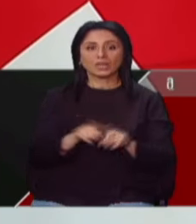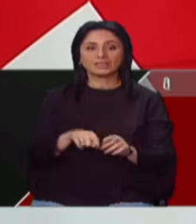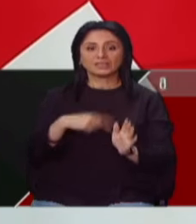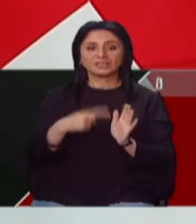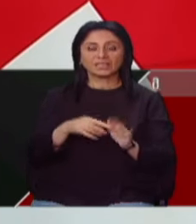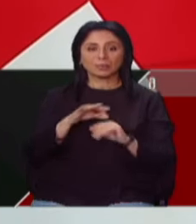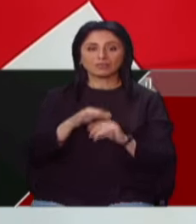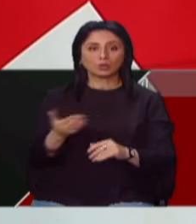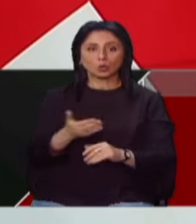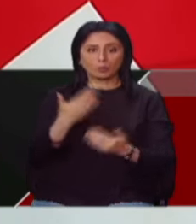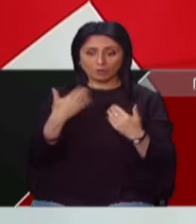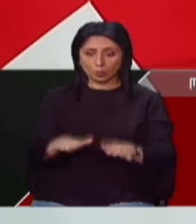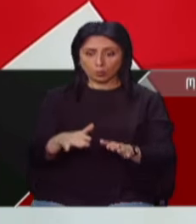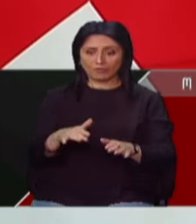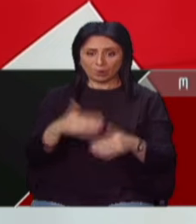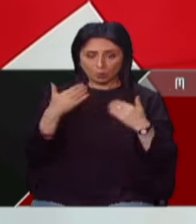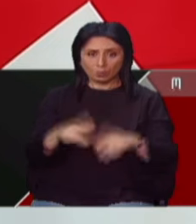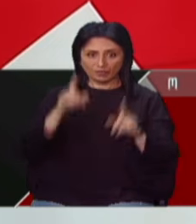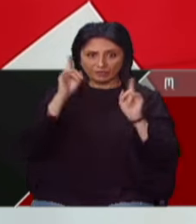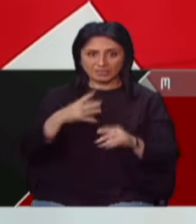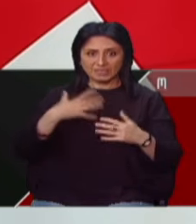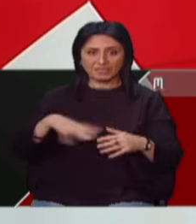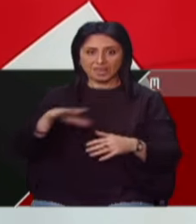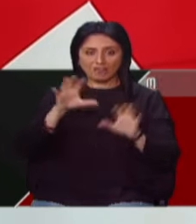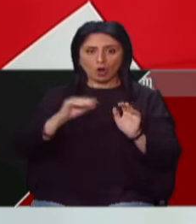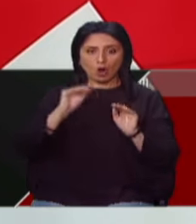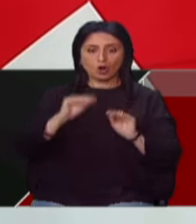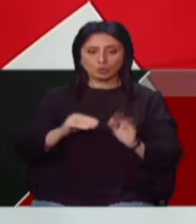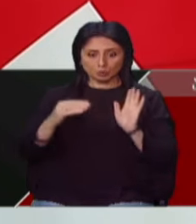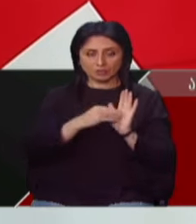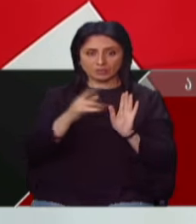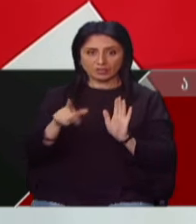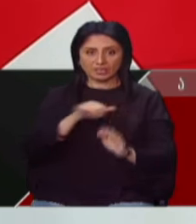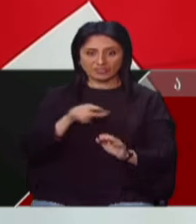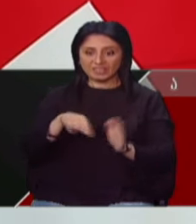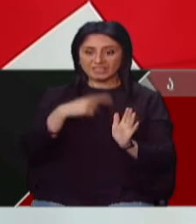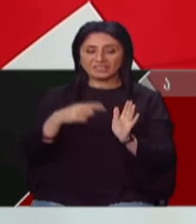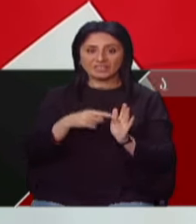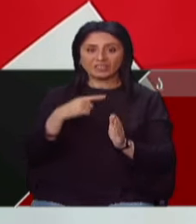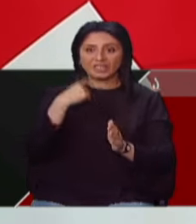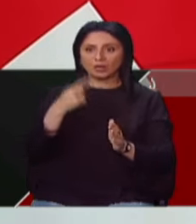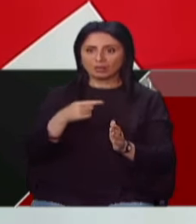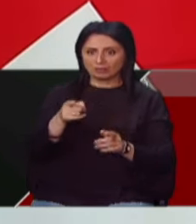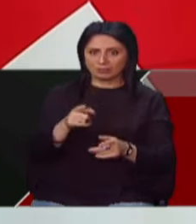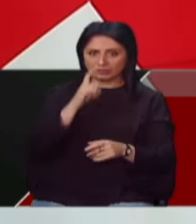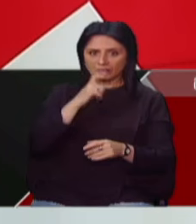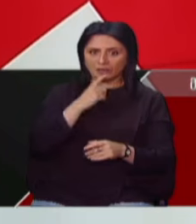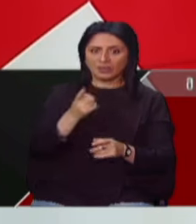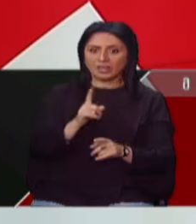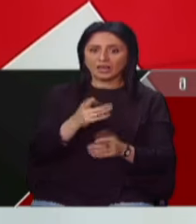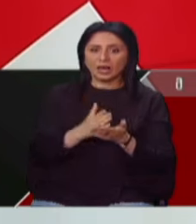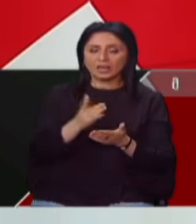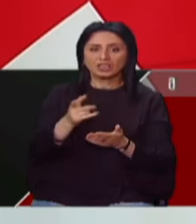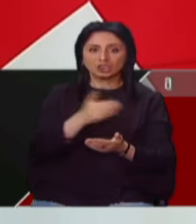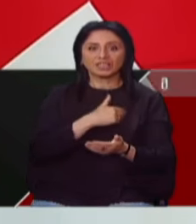საკითხზე ატარებ რომელიც არის განსაზღვრული უკვე საქართველოს კონსტიტუციაში და შენ თვითონვე აყენებ იმ საკითხს კითხვის ნიშნის ქვეშ რაზეც